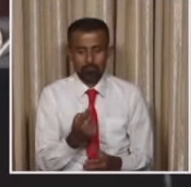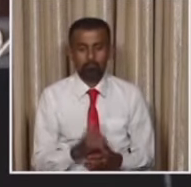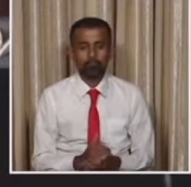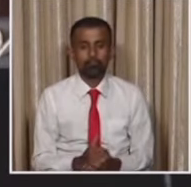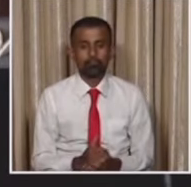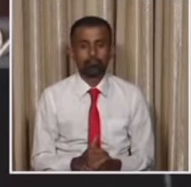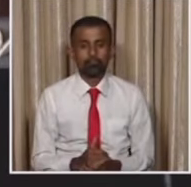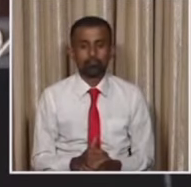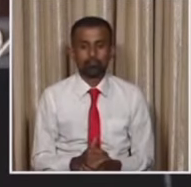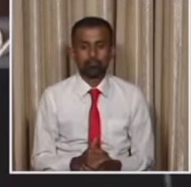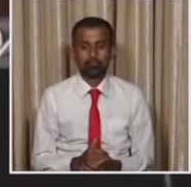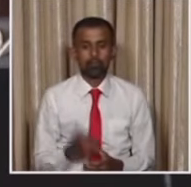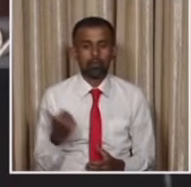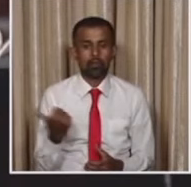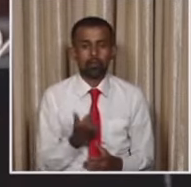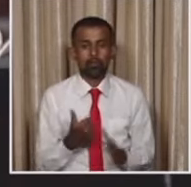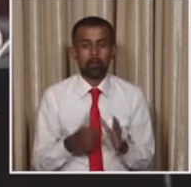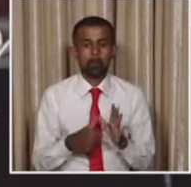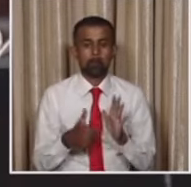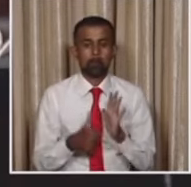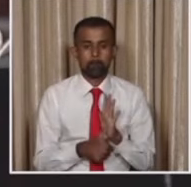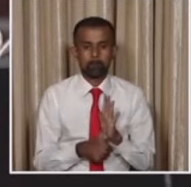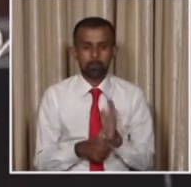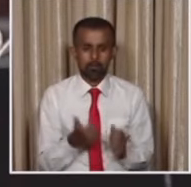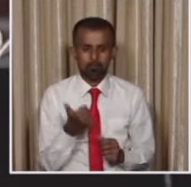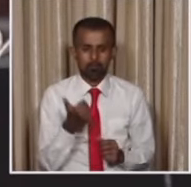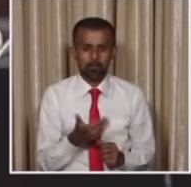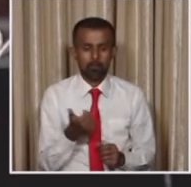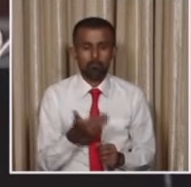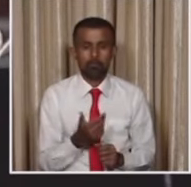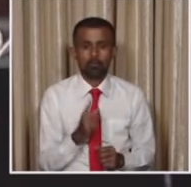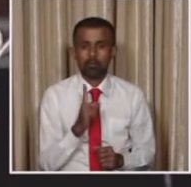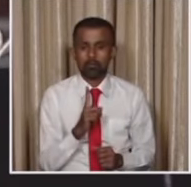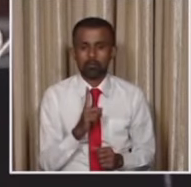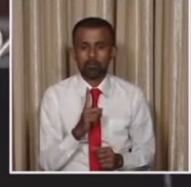මන්ත්‍රීතුමනි, මේ නව පනතේ වැදගත්ම ආයතනය තමයි